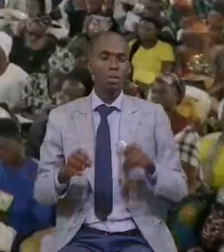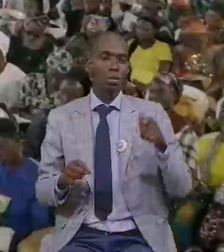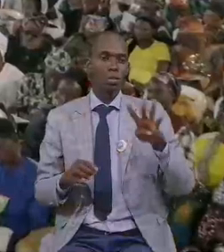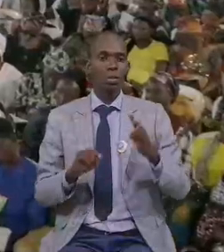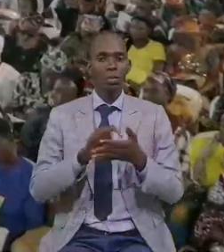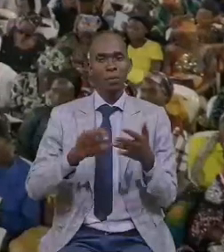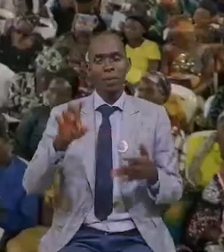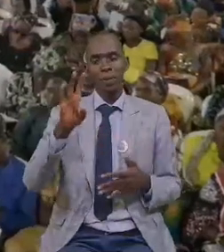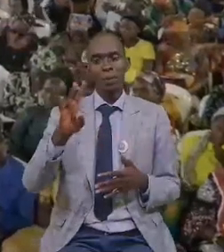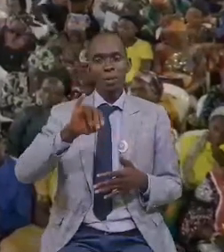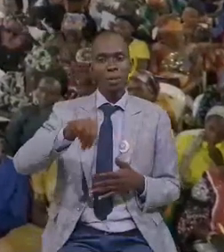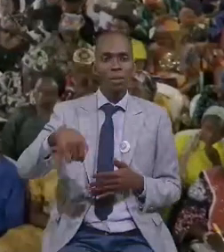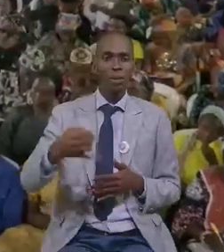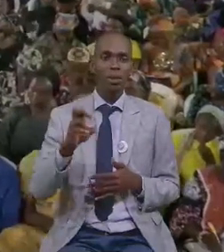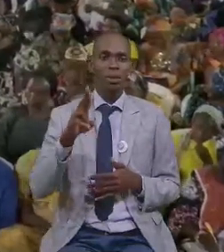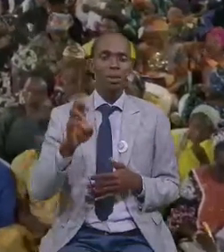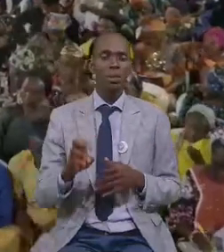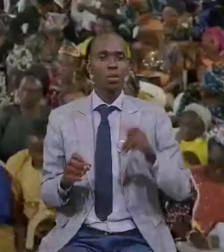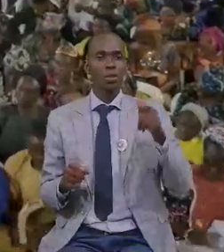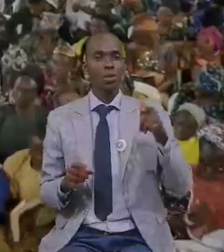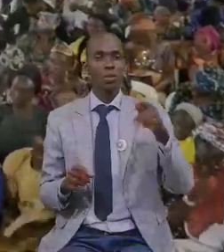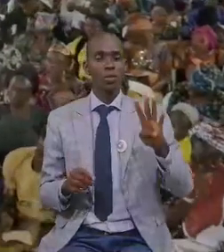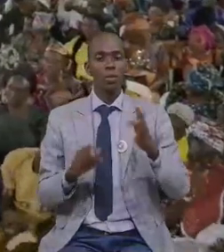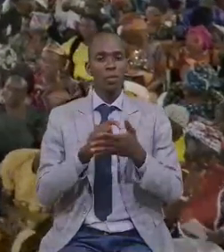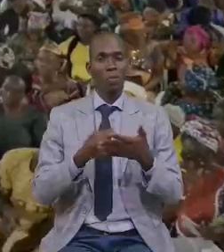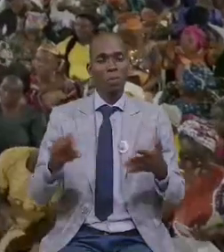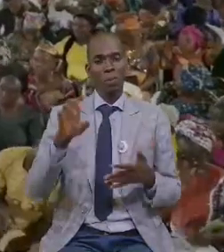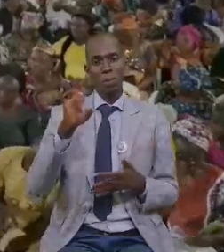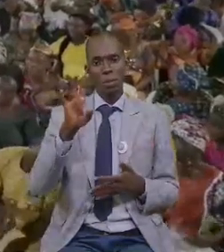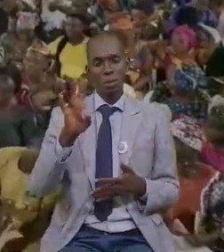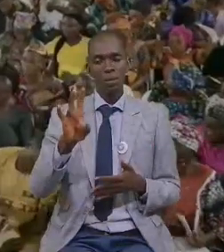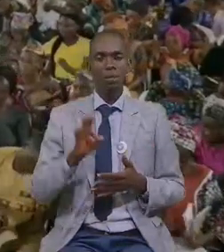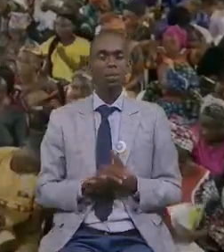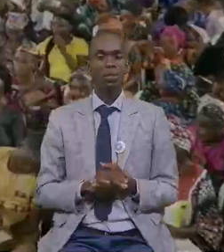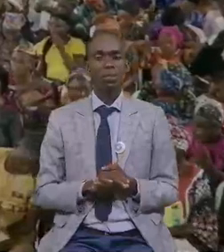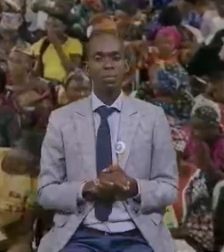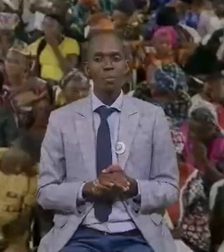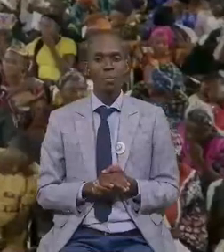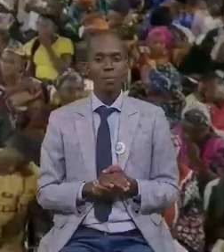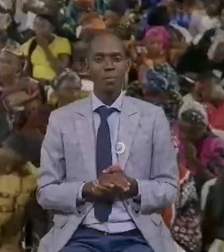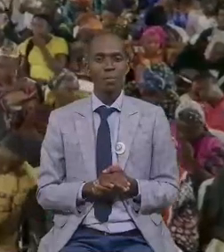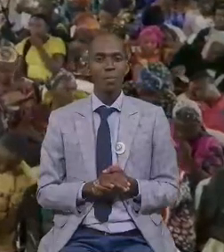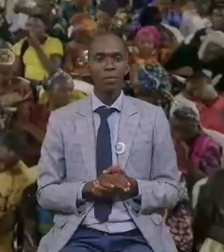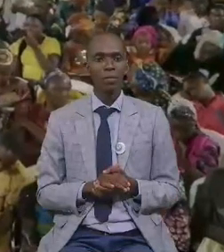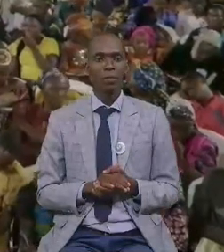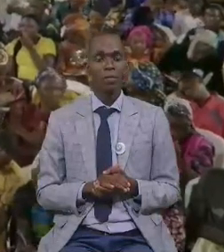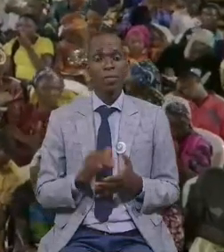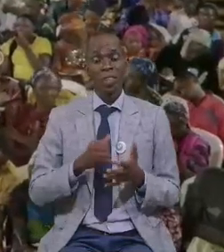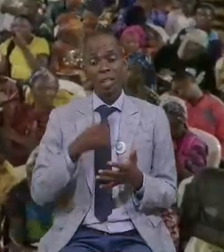Jérémie 24, Jérémie 24, verset 7.